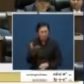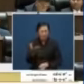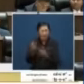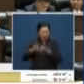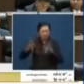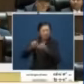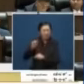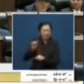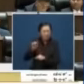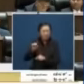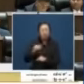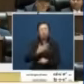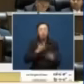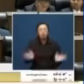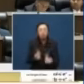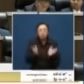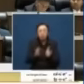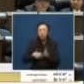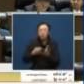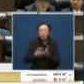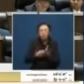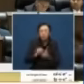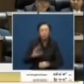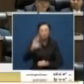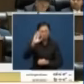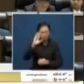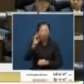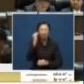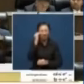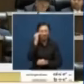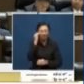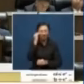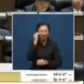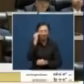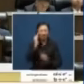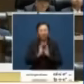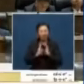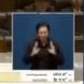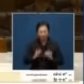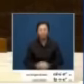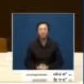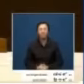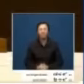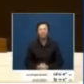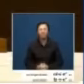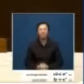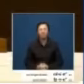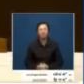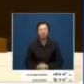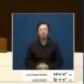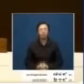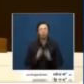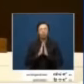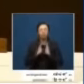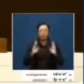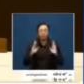องจากการชุมนุมหรือเปล่าคุณจุรินทร์บอกว่าถ้าเป็นการชุมนุมแบบสงบๆเลยนะปราศจากอาวุธอันนี้ทำได้แล้ว